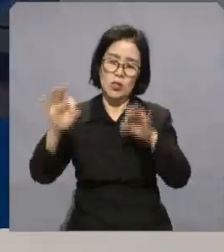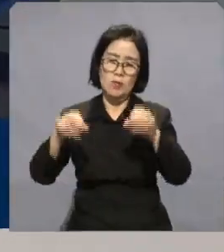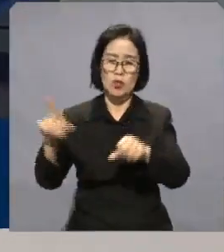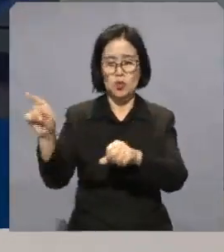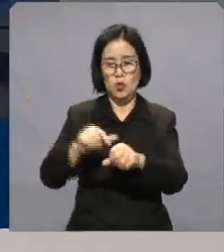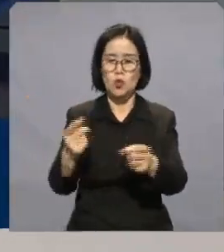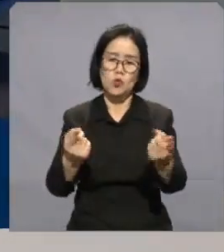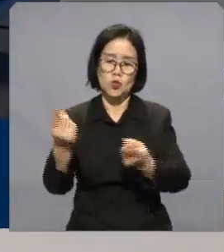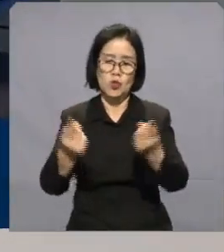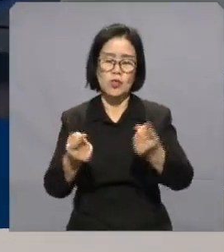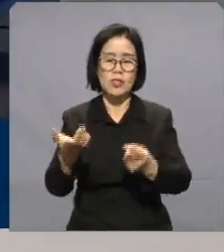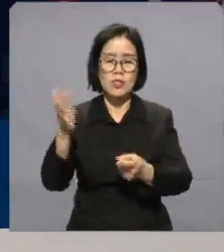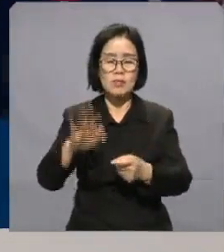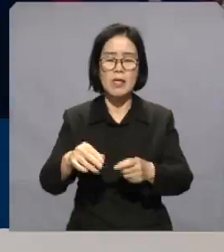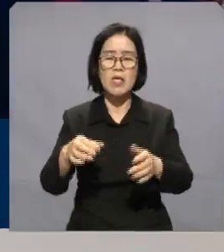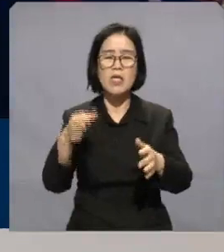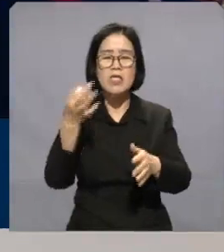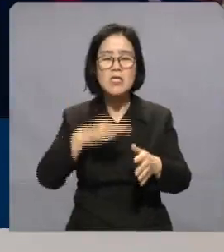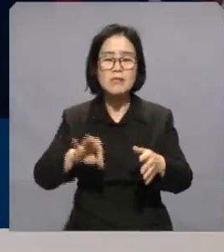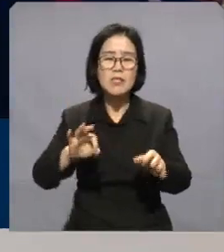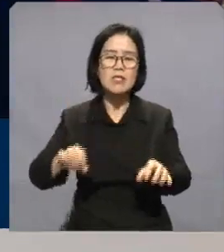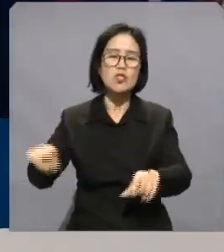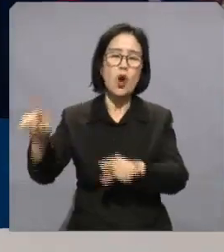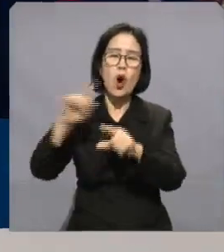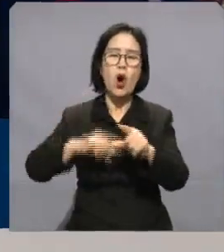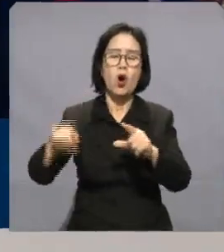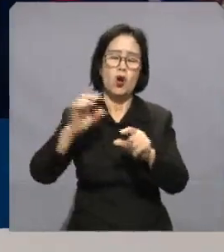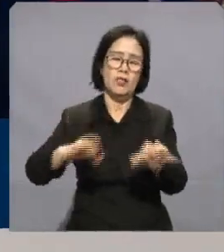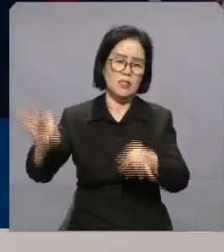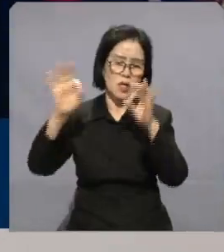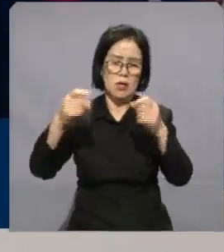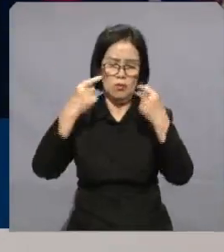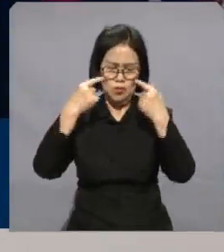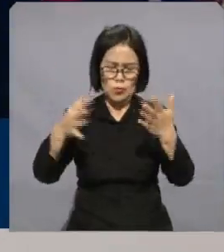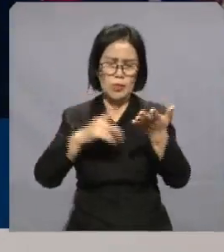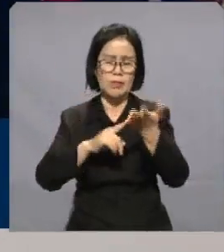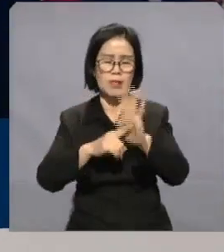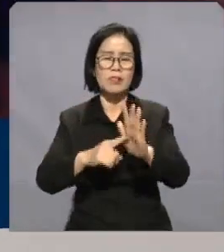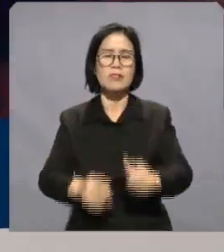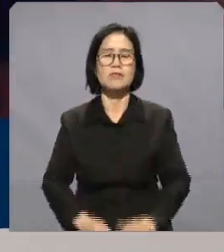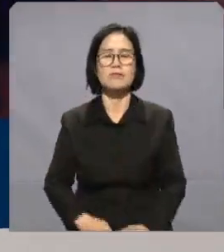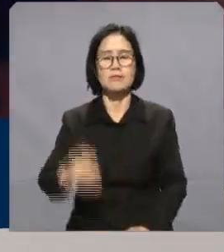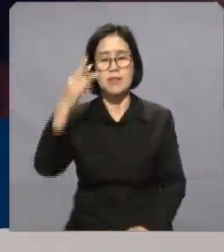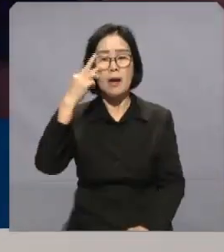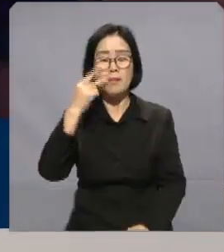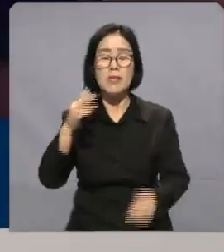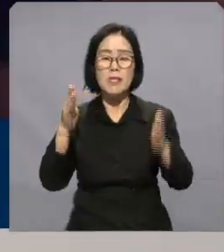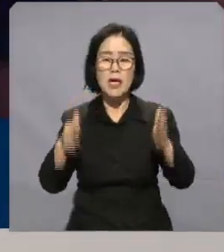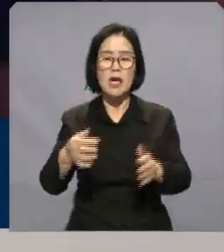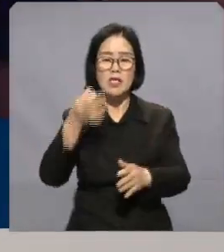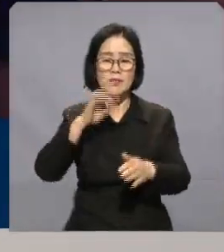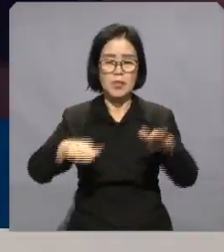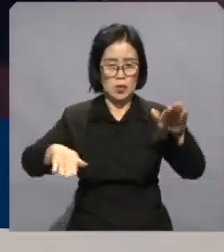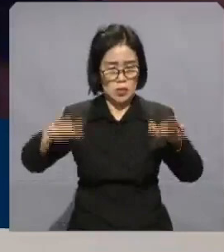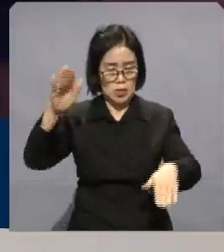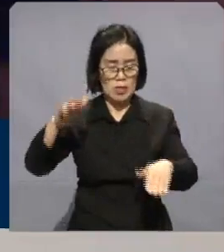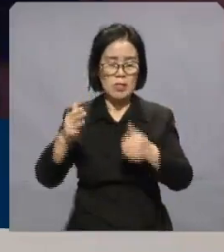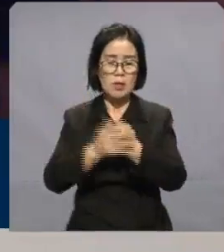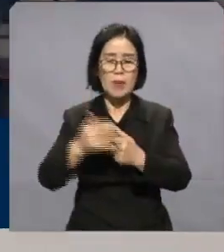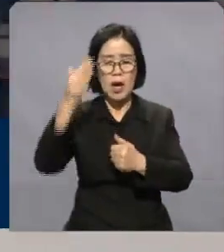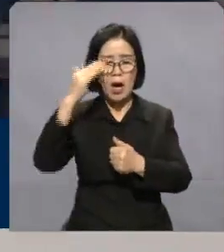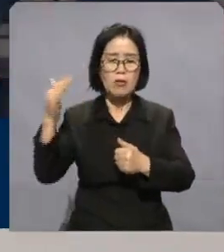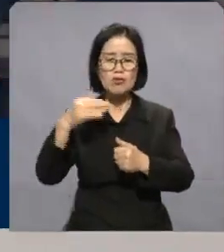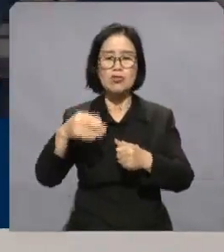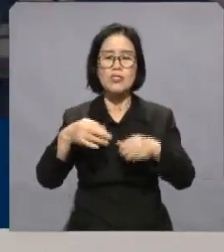조절에 들어갔지만 아직은 금리를 더 인상해야 한다는 점을 분명히 했습니다 한미간 금리 격차가 더 벌어지면서